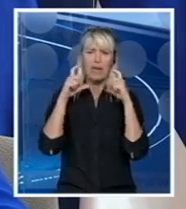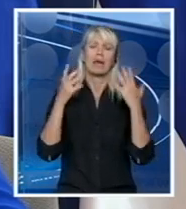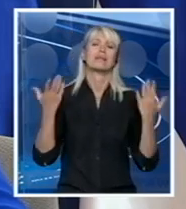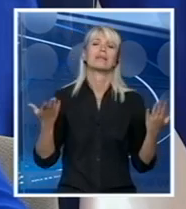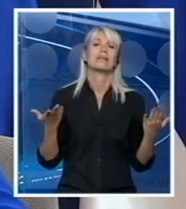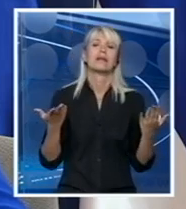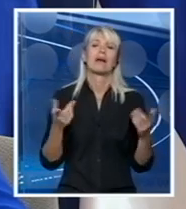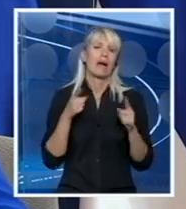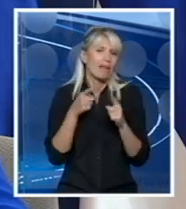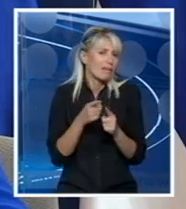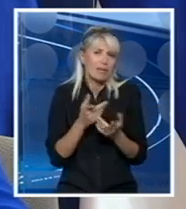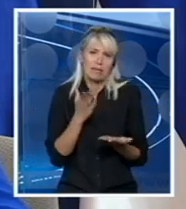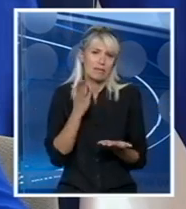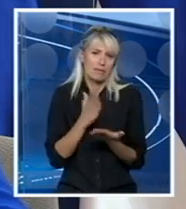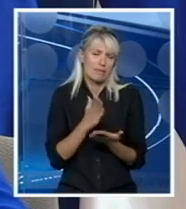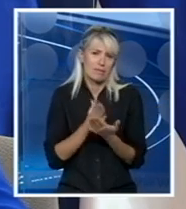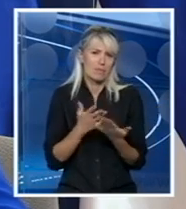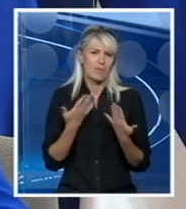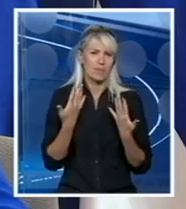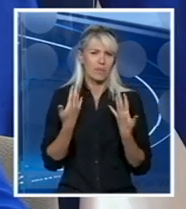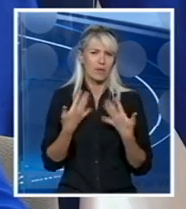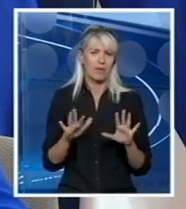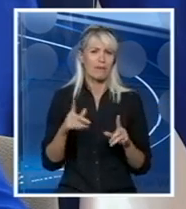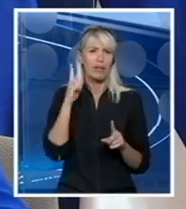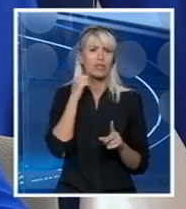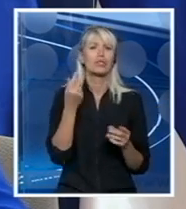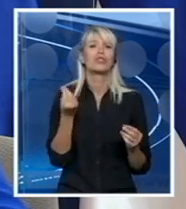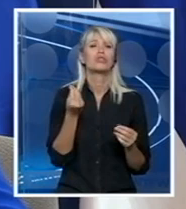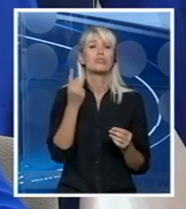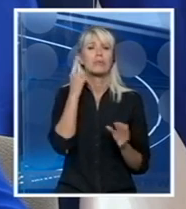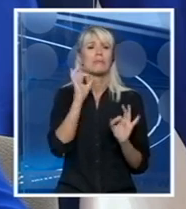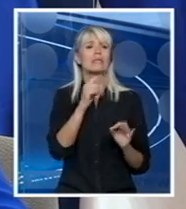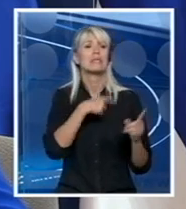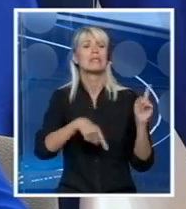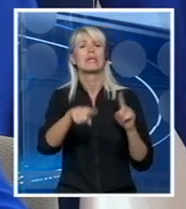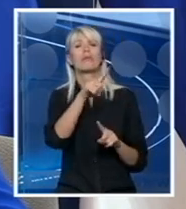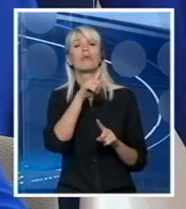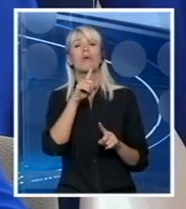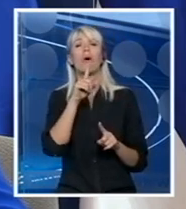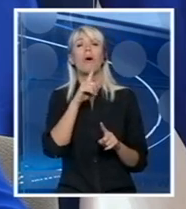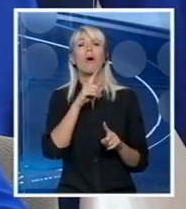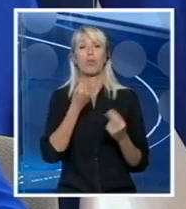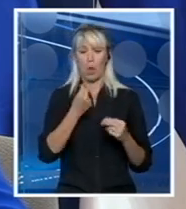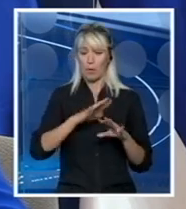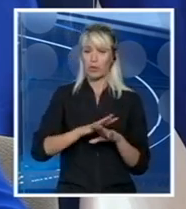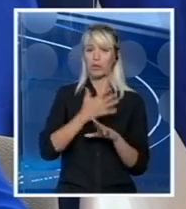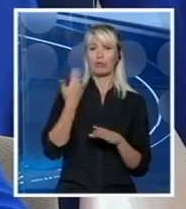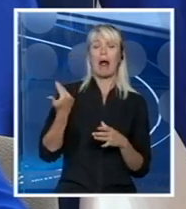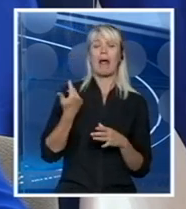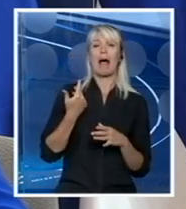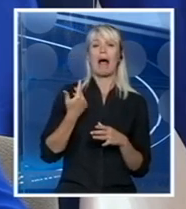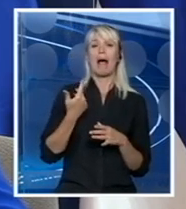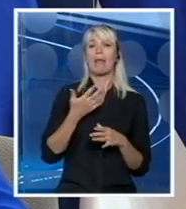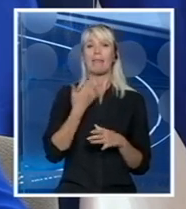i inače, pod pretpostavkom da se tu nalazi neko od asimptomatskih nosioca infekcije, maksimalno smanjuje rizik.